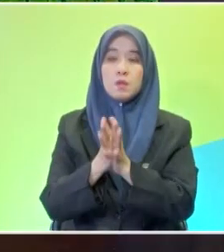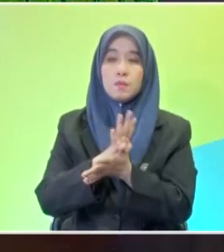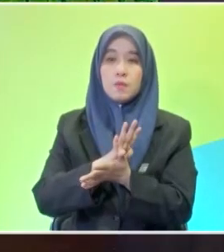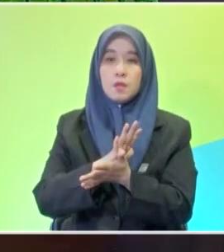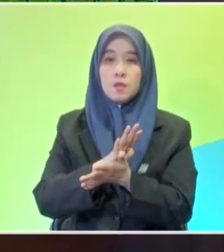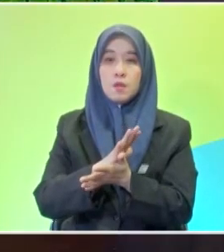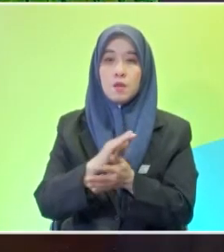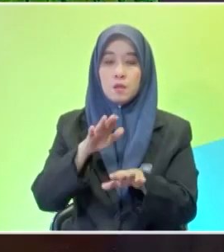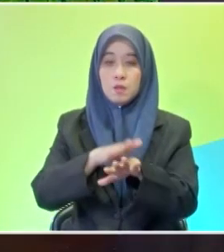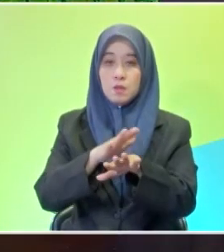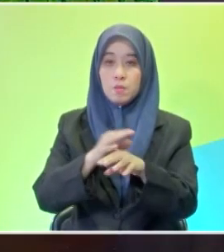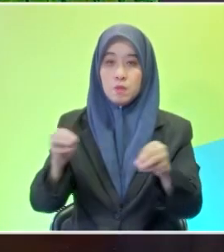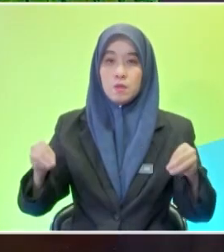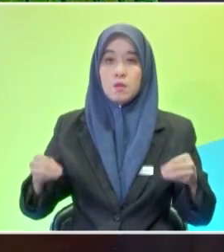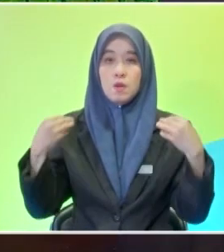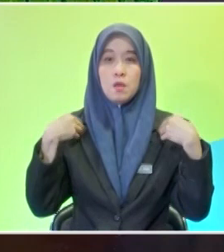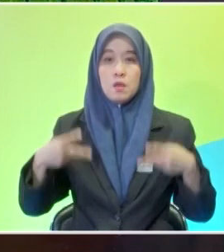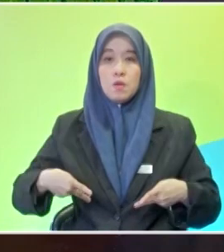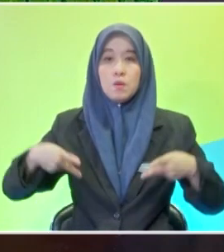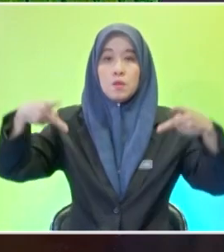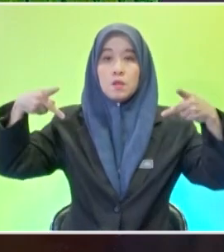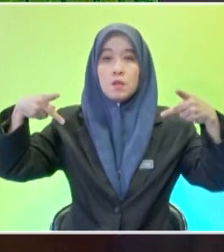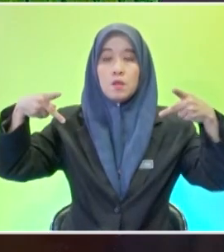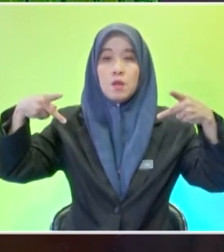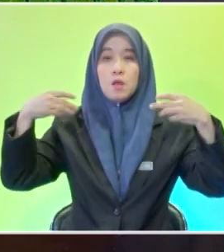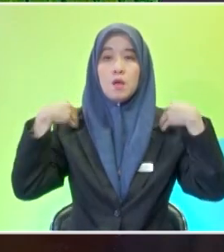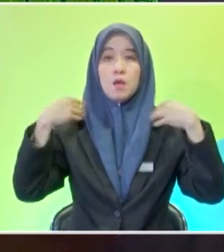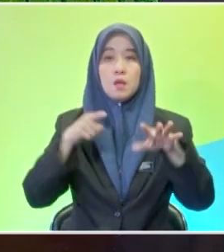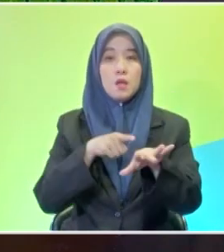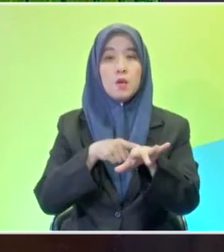sini ada palsu ada daun